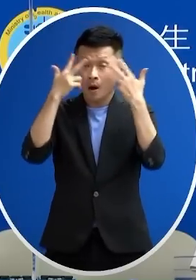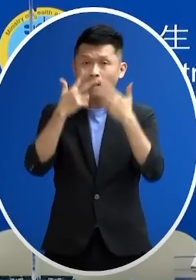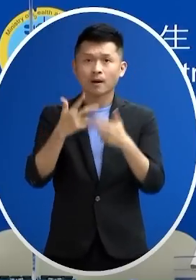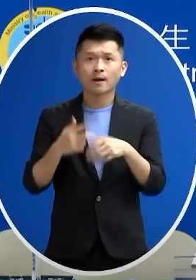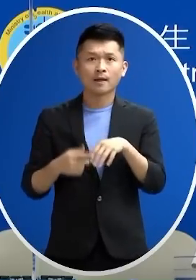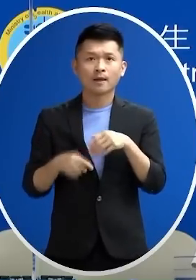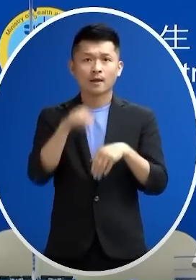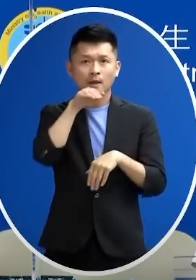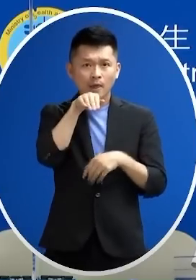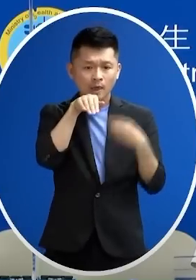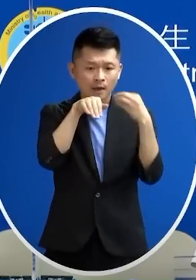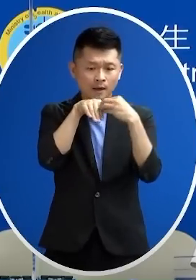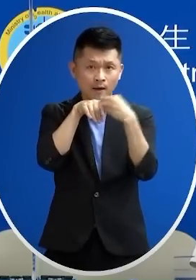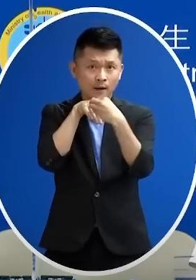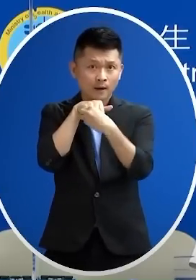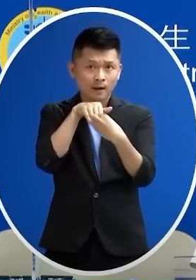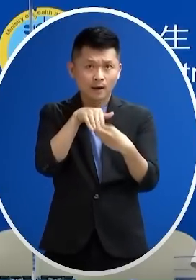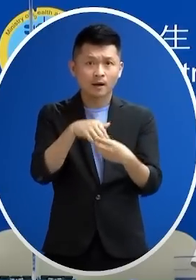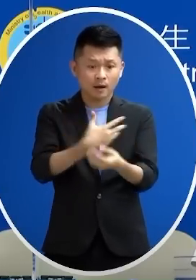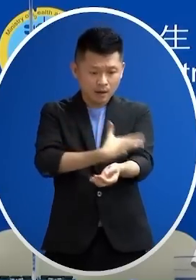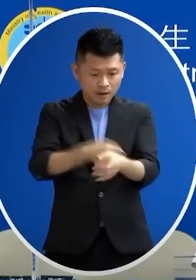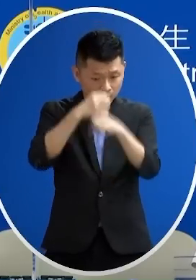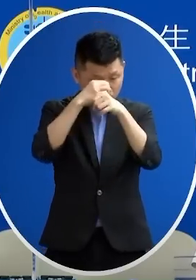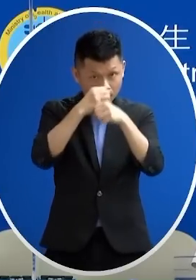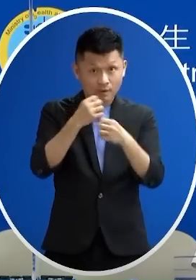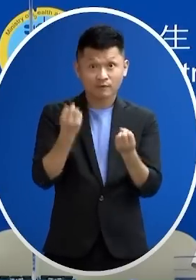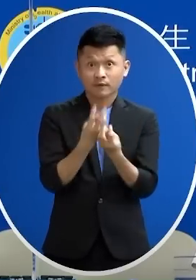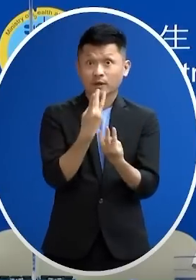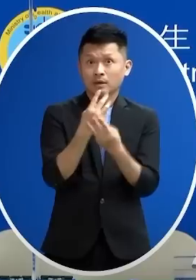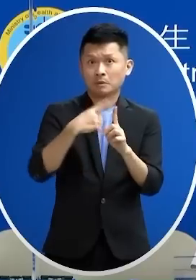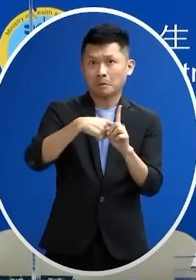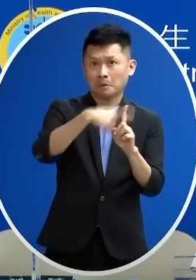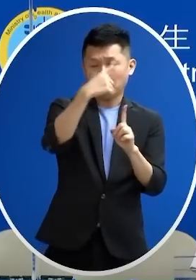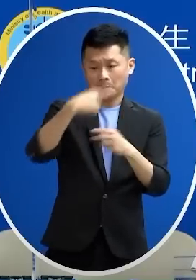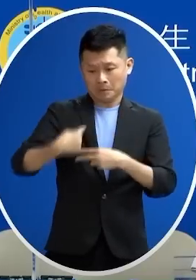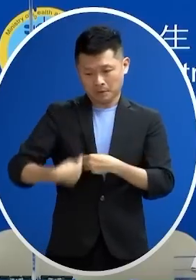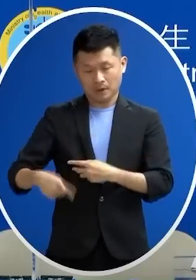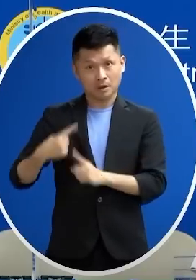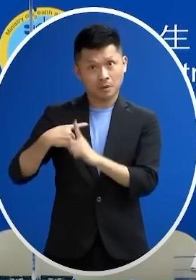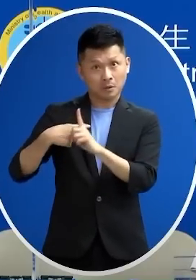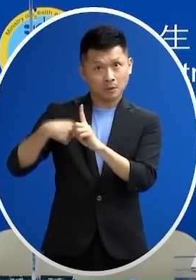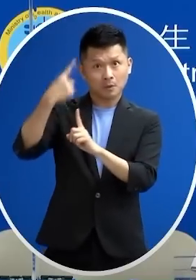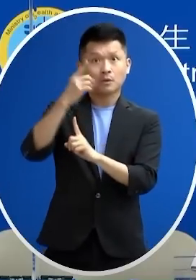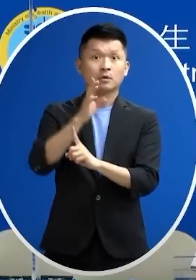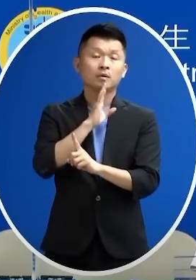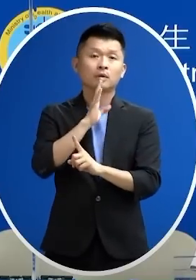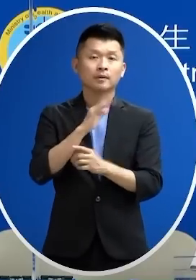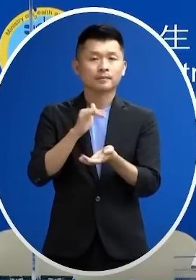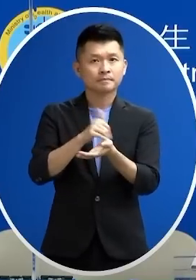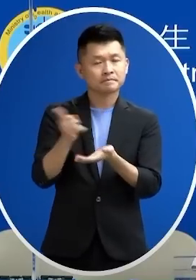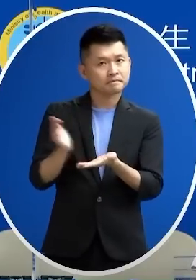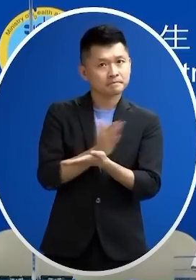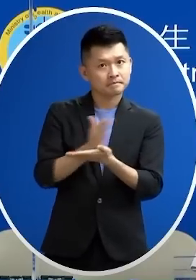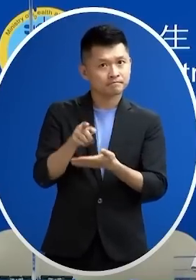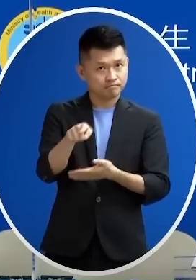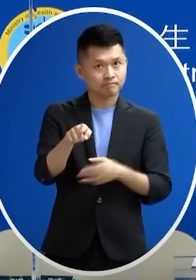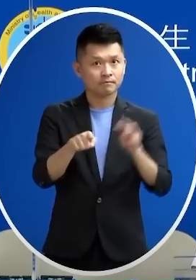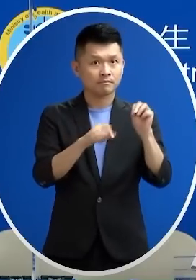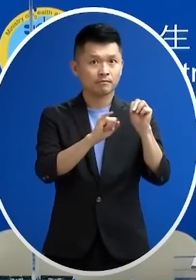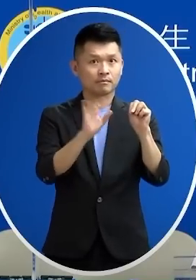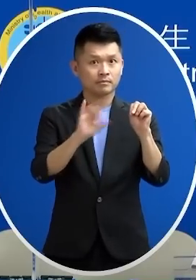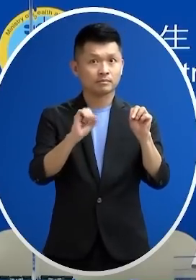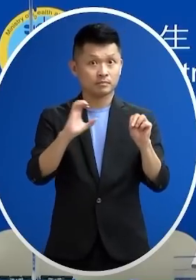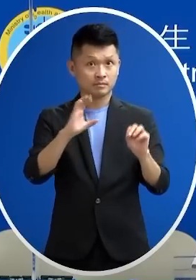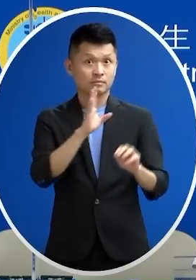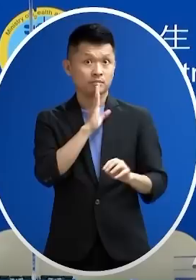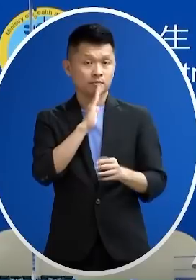舌、颈部淋巴结肿，抽血发现有发炎指数和肝指数升高，所以医师这边怀疑是 Miss C， 那